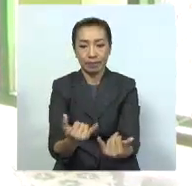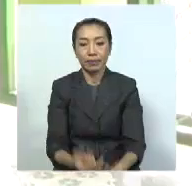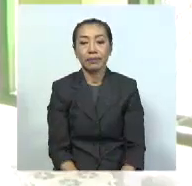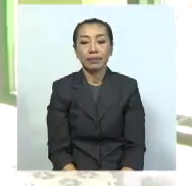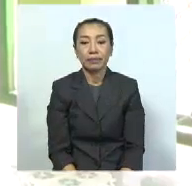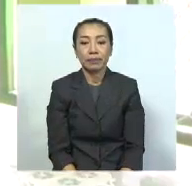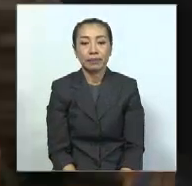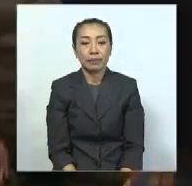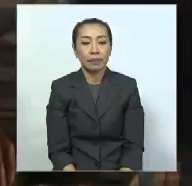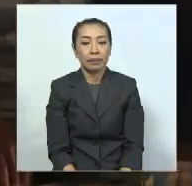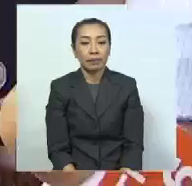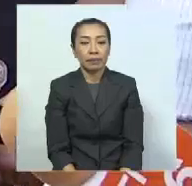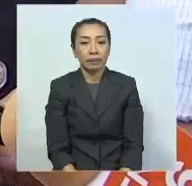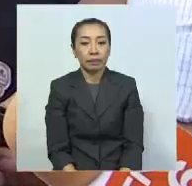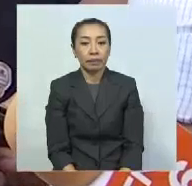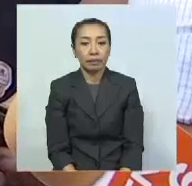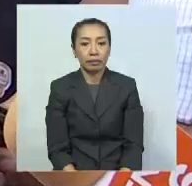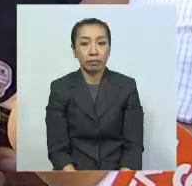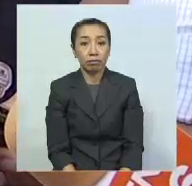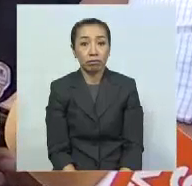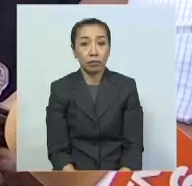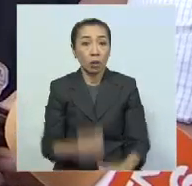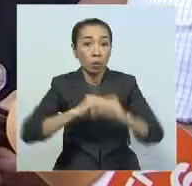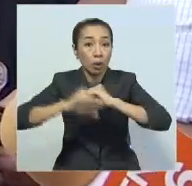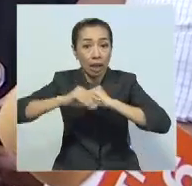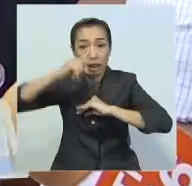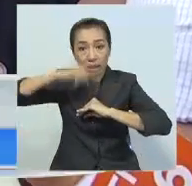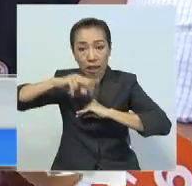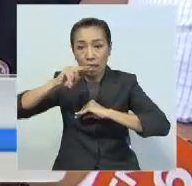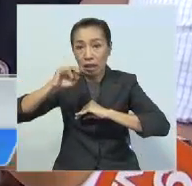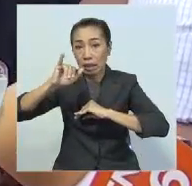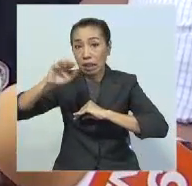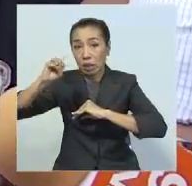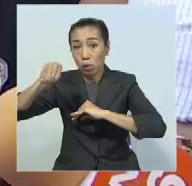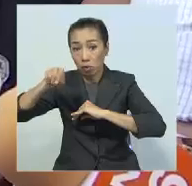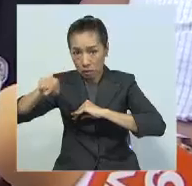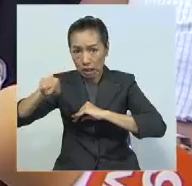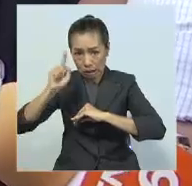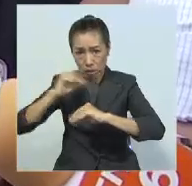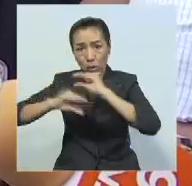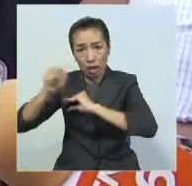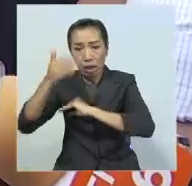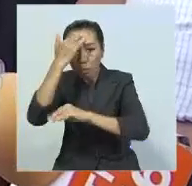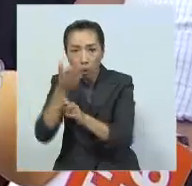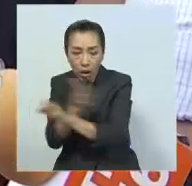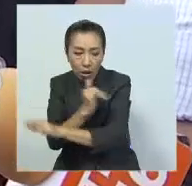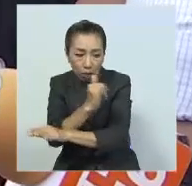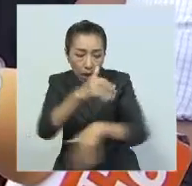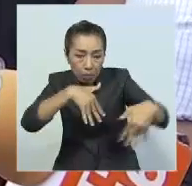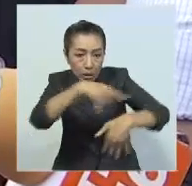ค่ะ โครงการไทยนิยมเป็นโครงการที่ดีที่ลงไปดูความต้องการประชาชนแล้วก็ดำเนิน